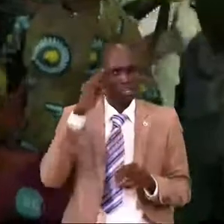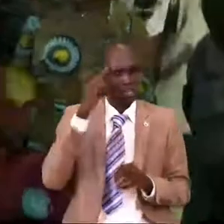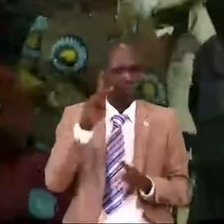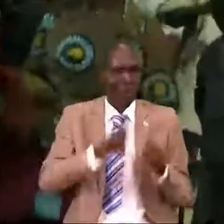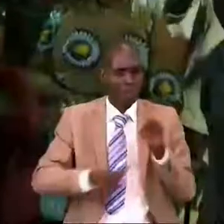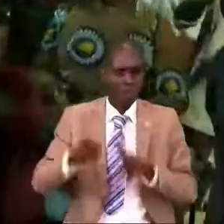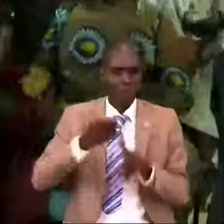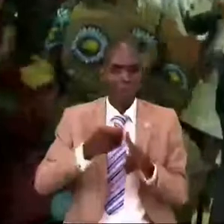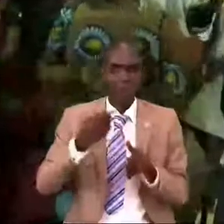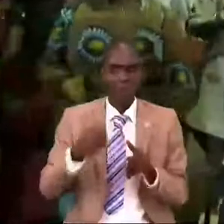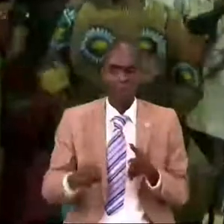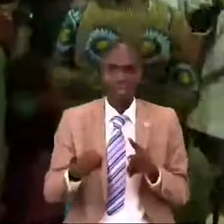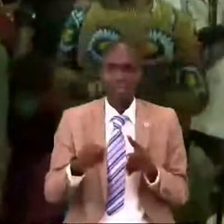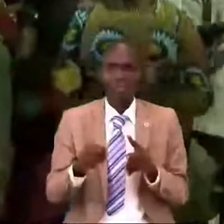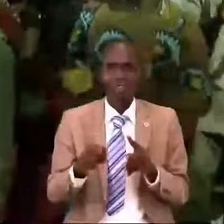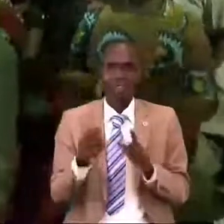pas?